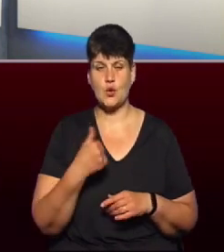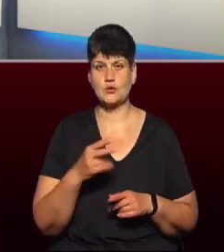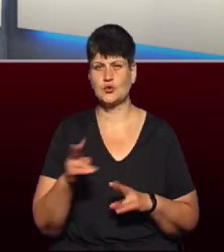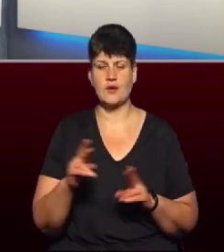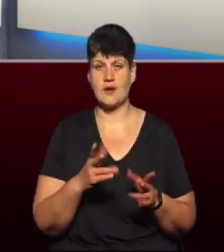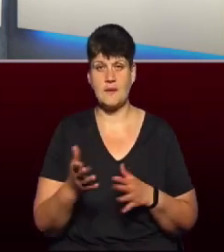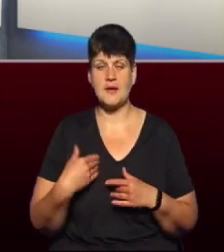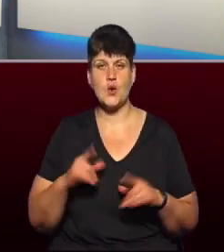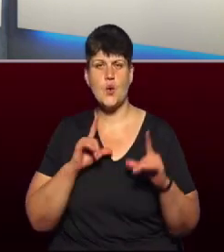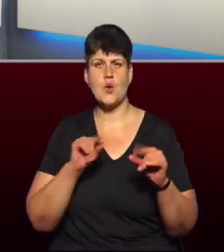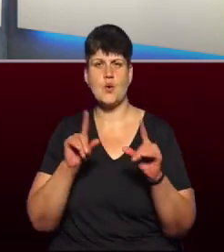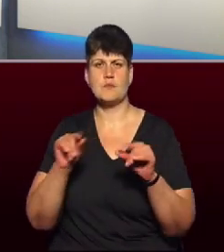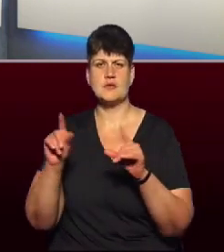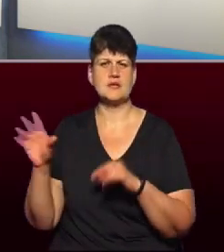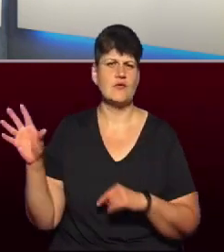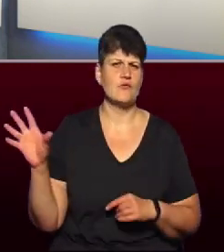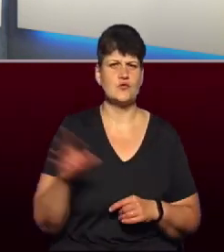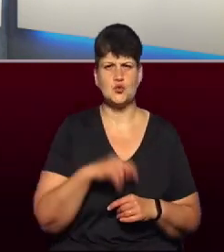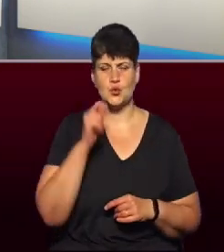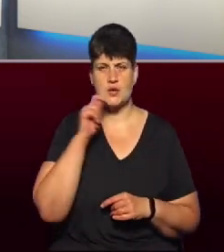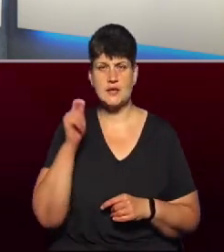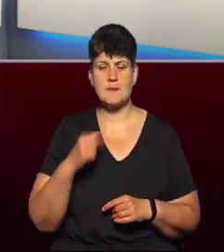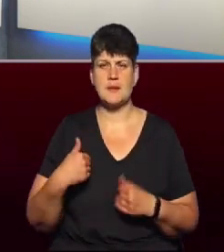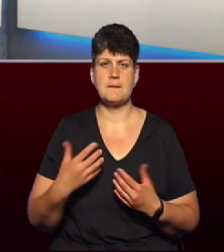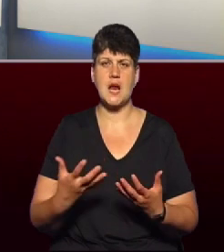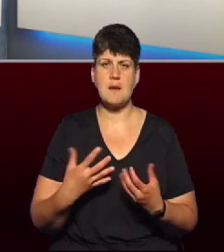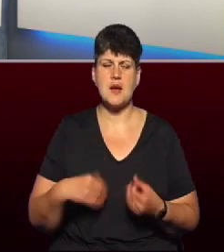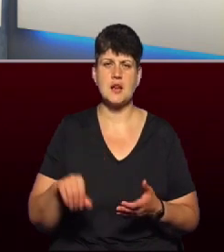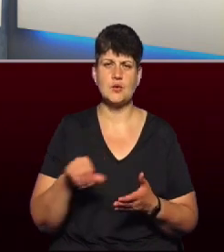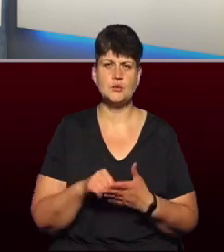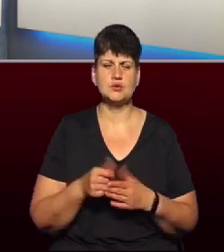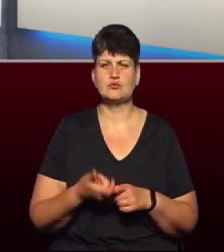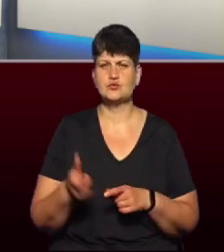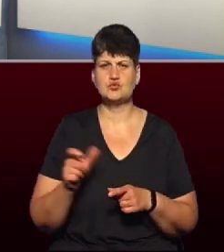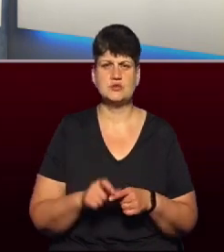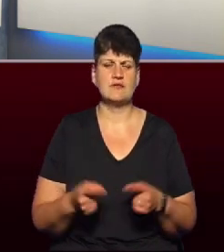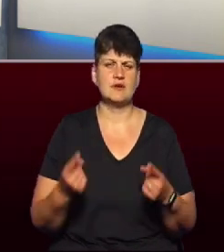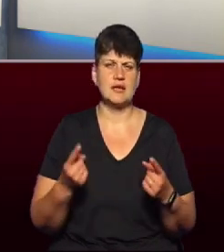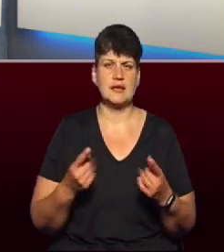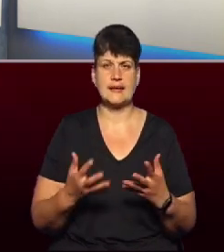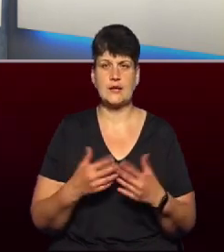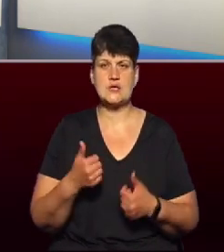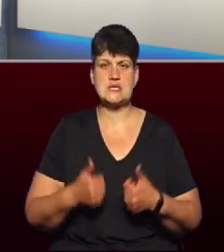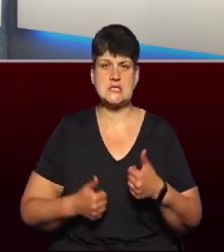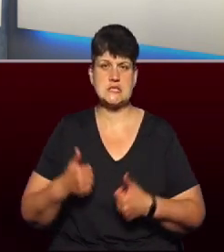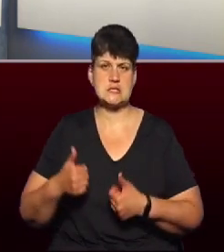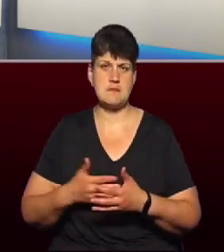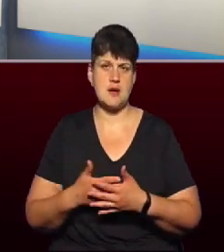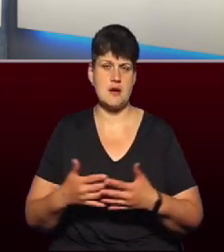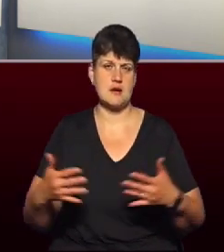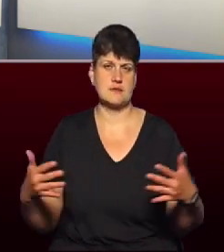об'їздили всю Україну, ми приймали участь в дуже великій кількості змагань.